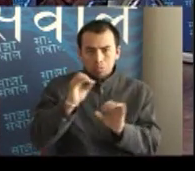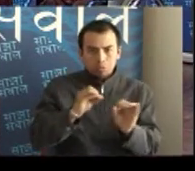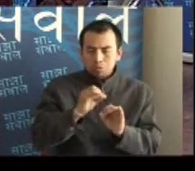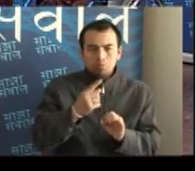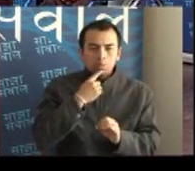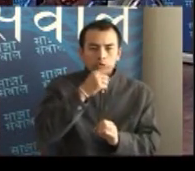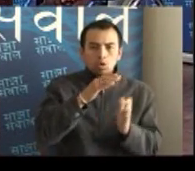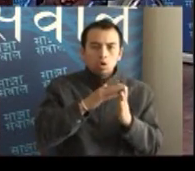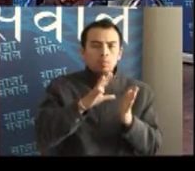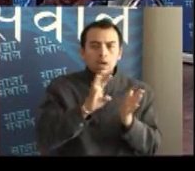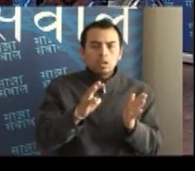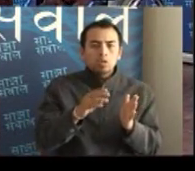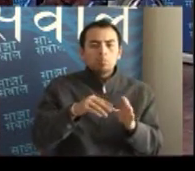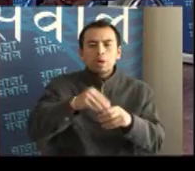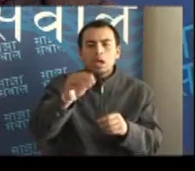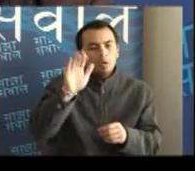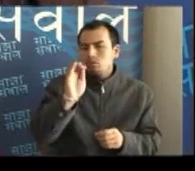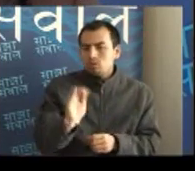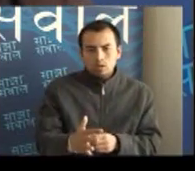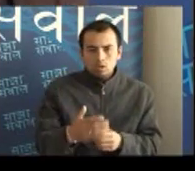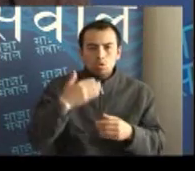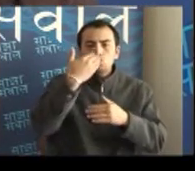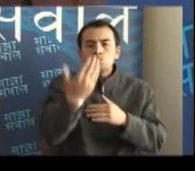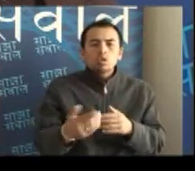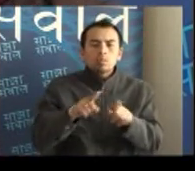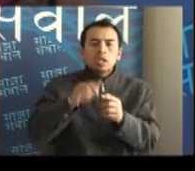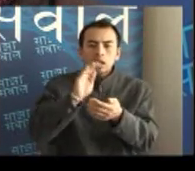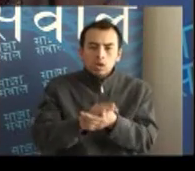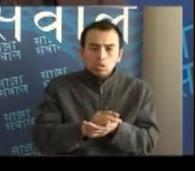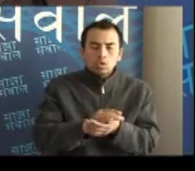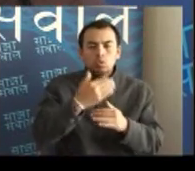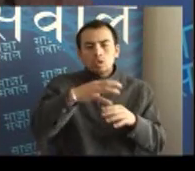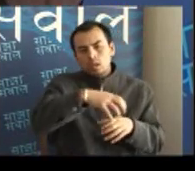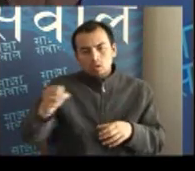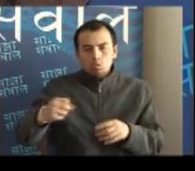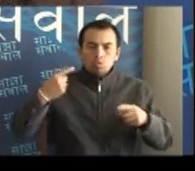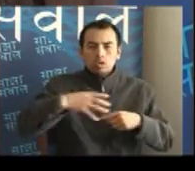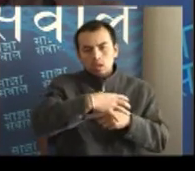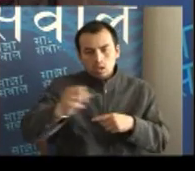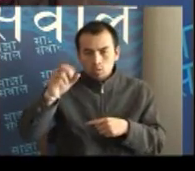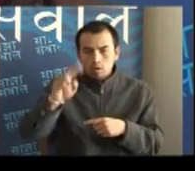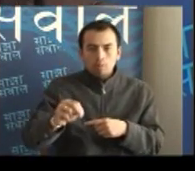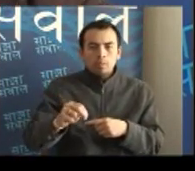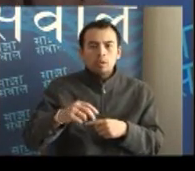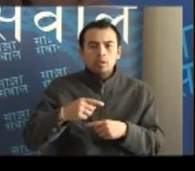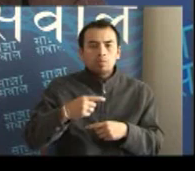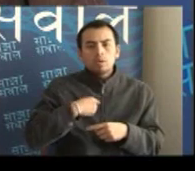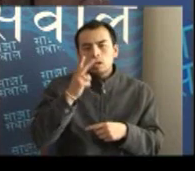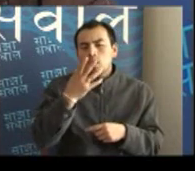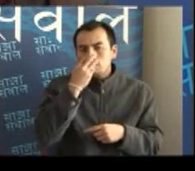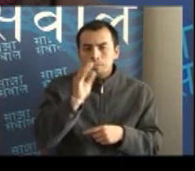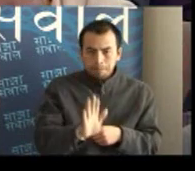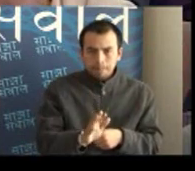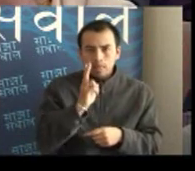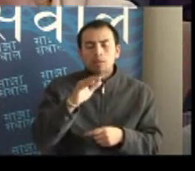त्यो ठाउँबाट बाहिर गेटसम्म जान नसक्ने अवस्था भएको, स्कुटर पनि राख्नलाई निकाल्न पऱ्यो, होल चेयर निकाल्न पऱ्यो, मलाई निकाल्ने एउटा भइहाल्यो होइन।